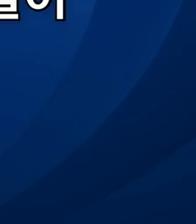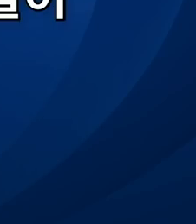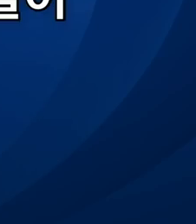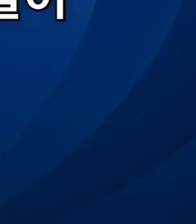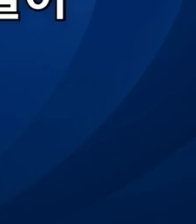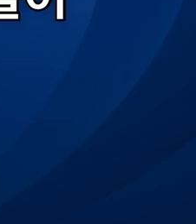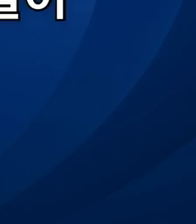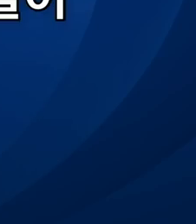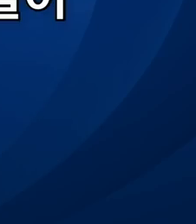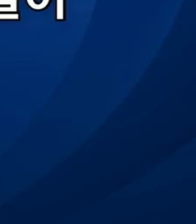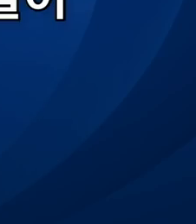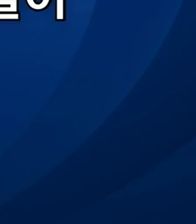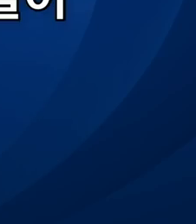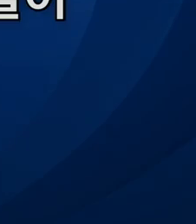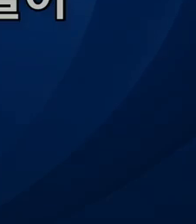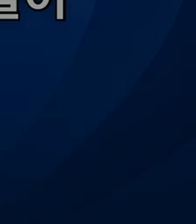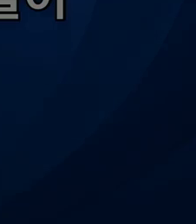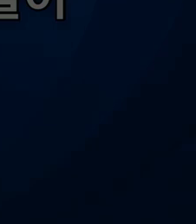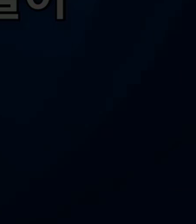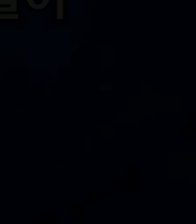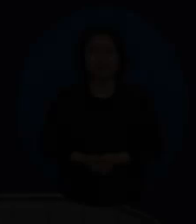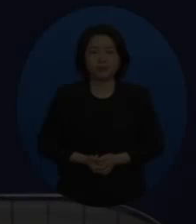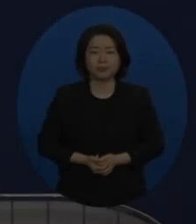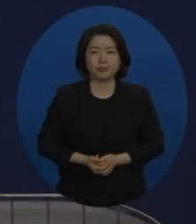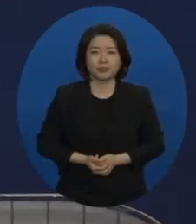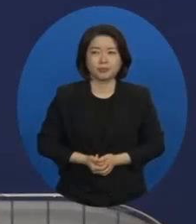하는 것을 보게 될 것이다.